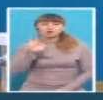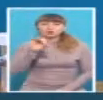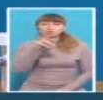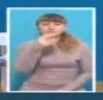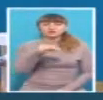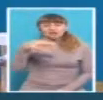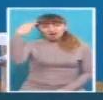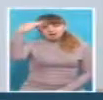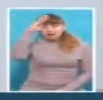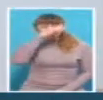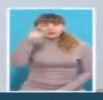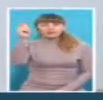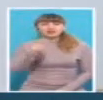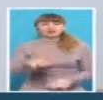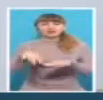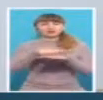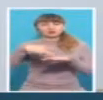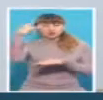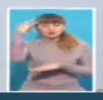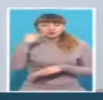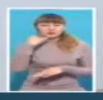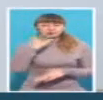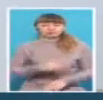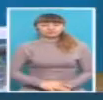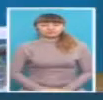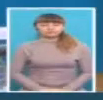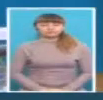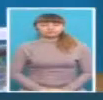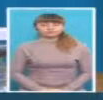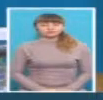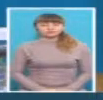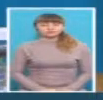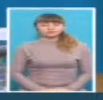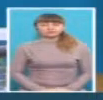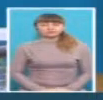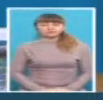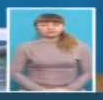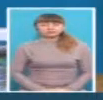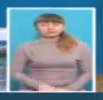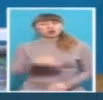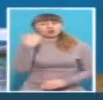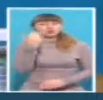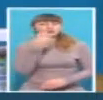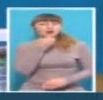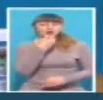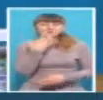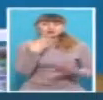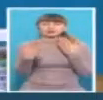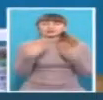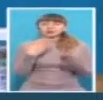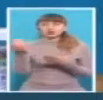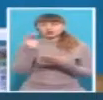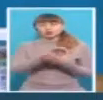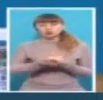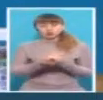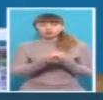келіп кетуге шақырғанмын. Саяси қарым-қатынасымыз жақсы. Сондықтан келген сапарыңыздағы